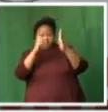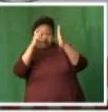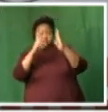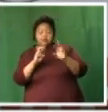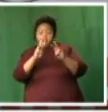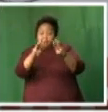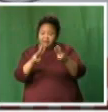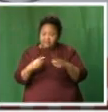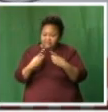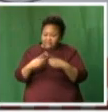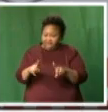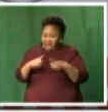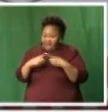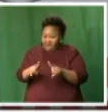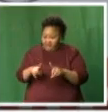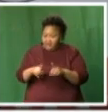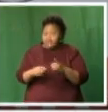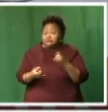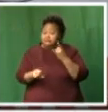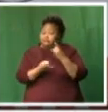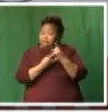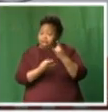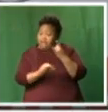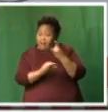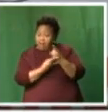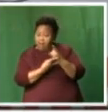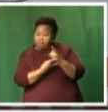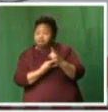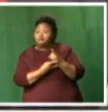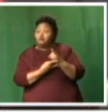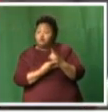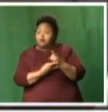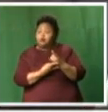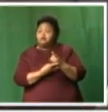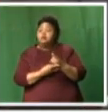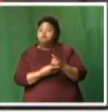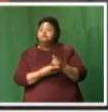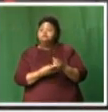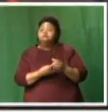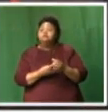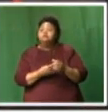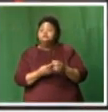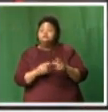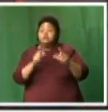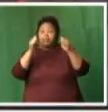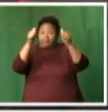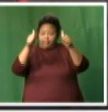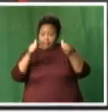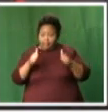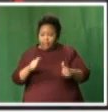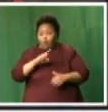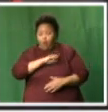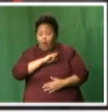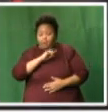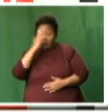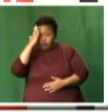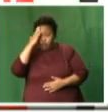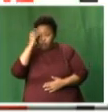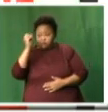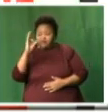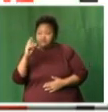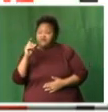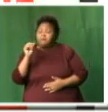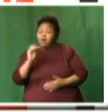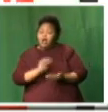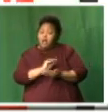ingabe nabathi bafaka imali kubaphalali le mali ishonapi. Mengameli wayo ke inhlangano yesiphambano lesibovu